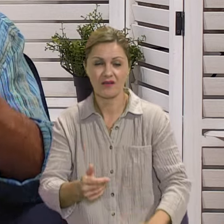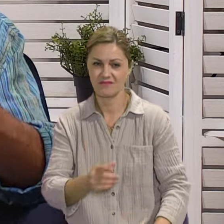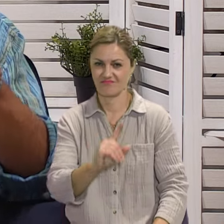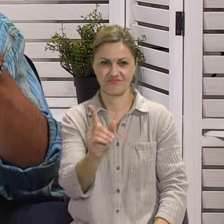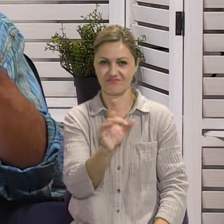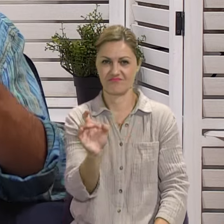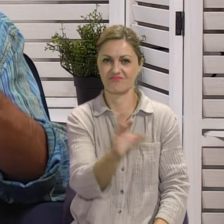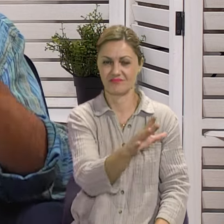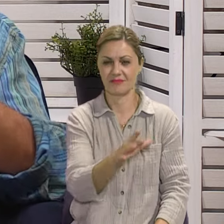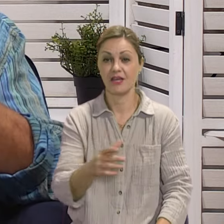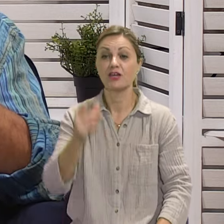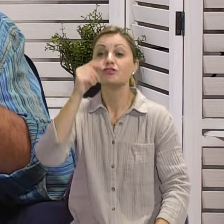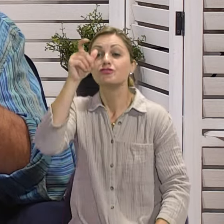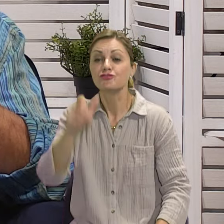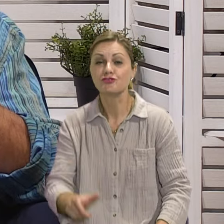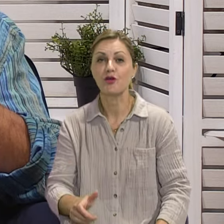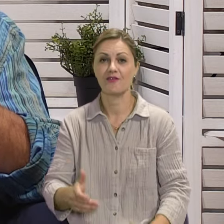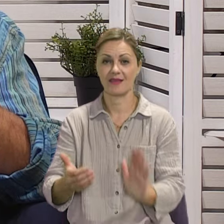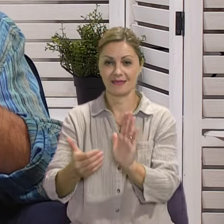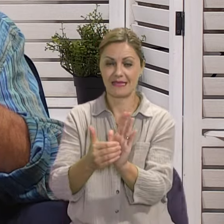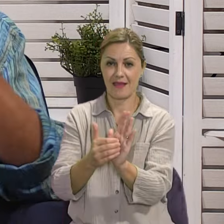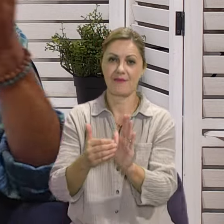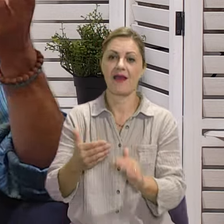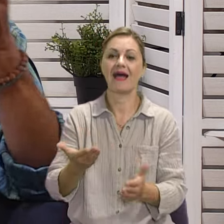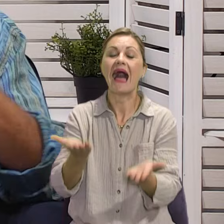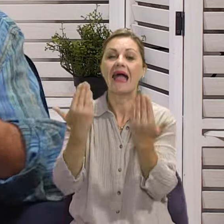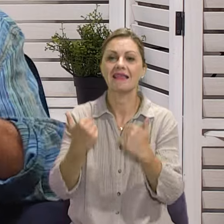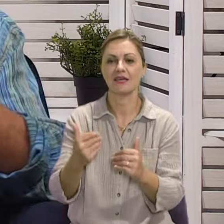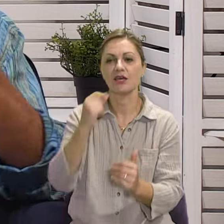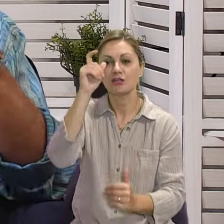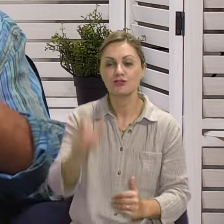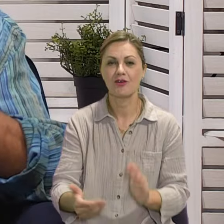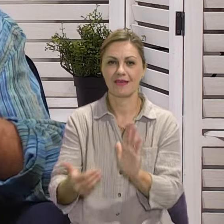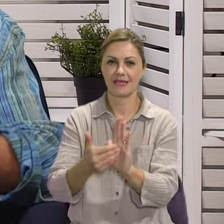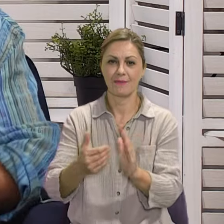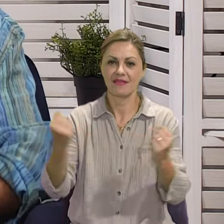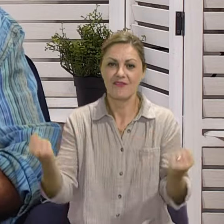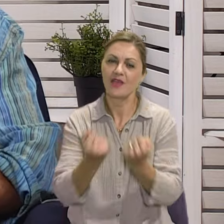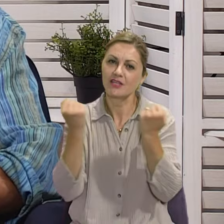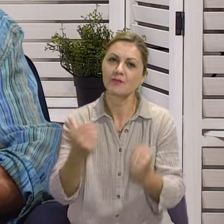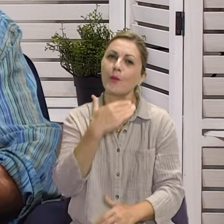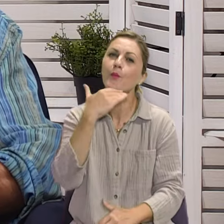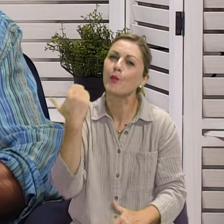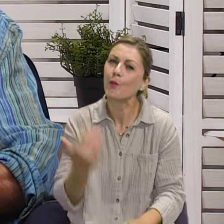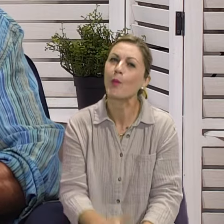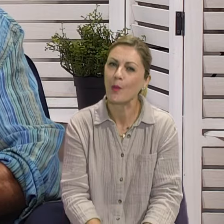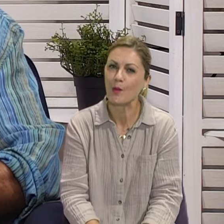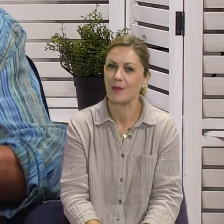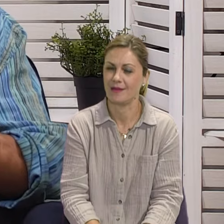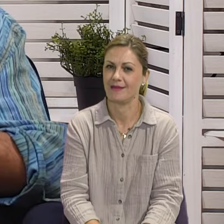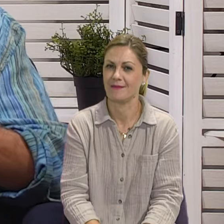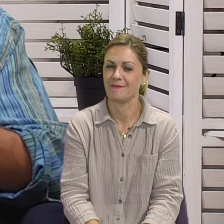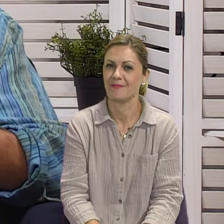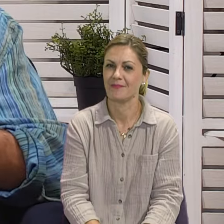u dubinu događanja. I ok, nemam ništa. Proći će i to.